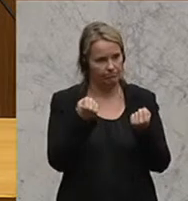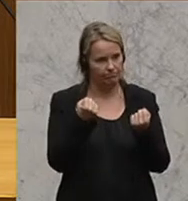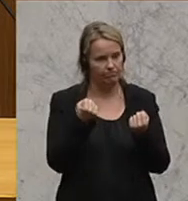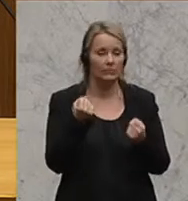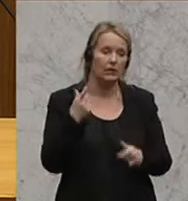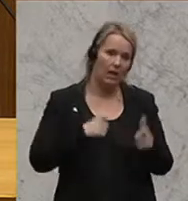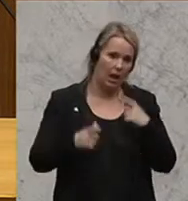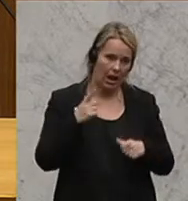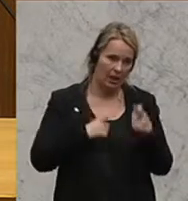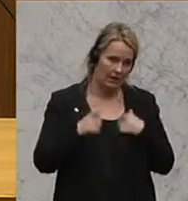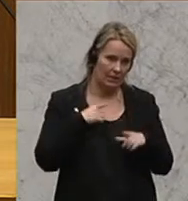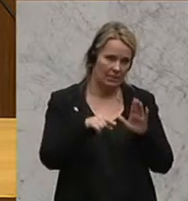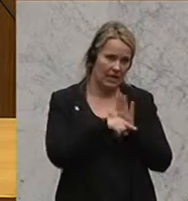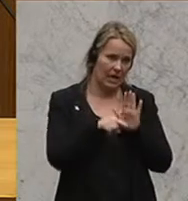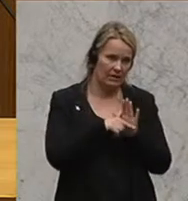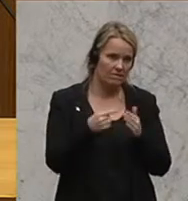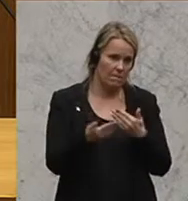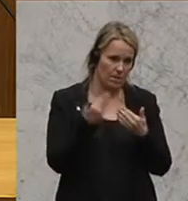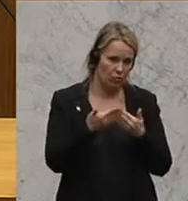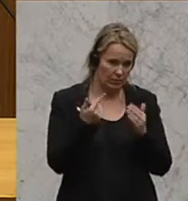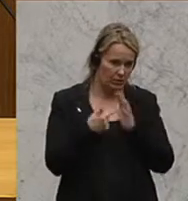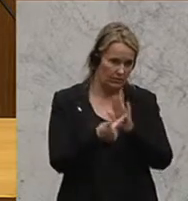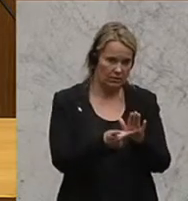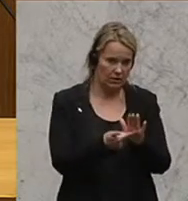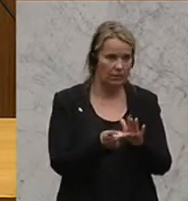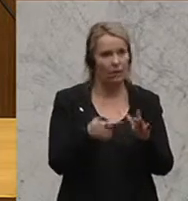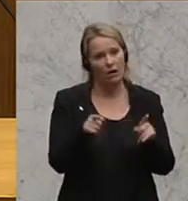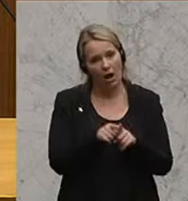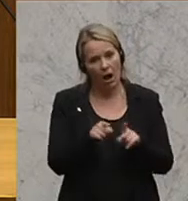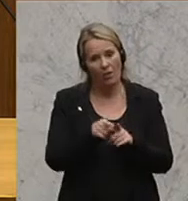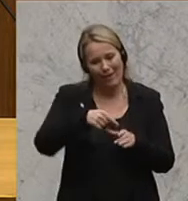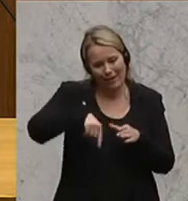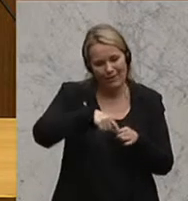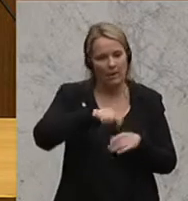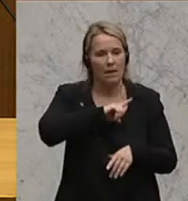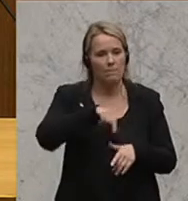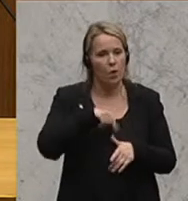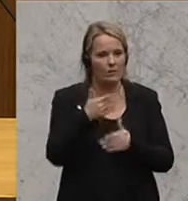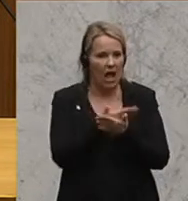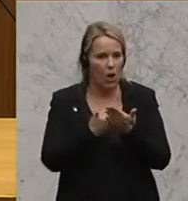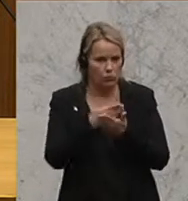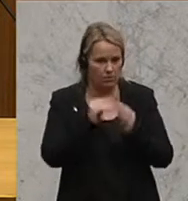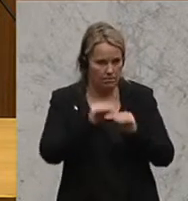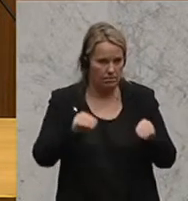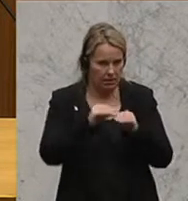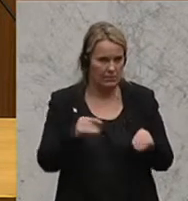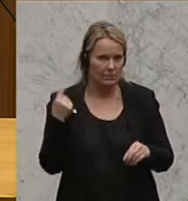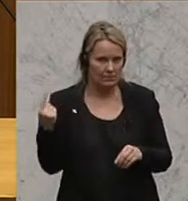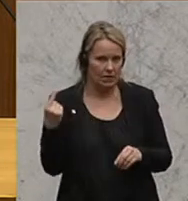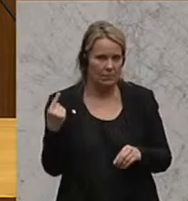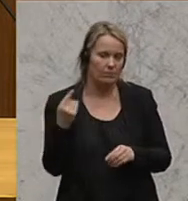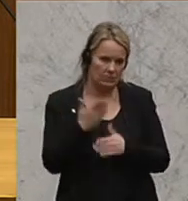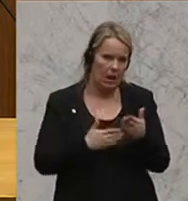die leider ein Negativbeispiel darstellt, wie auch interne Polizeiausbildner es